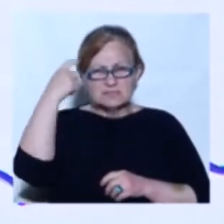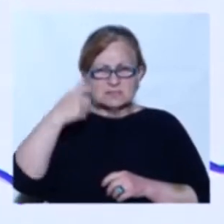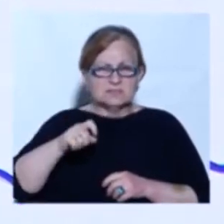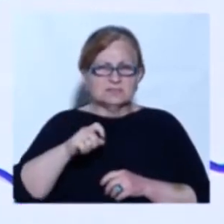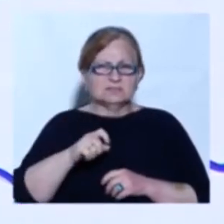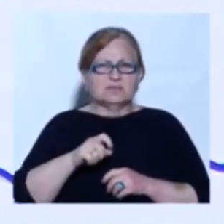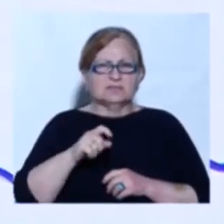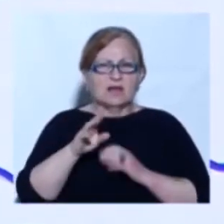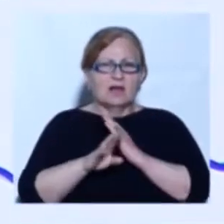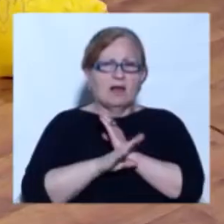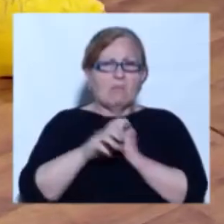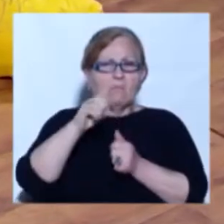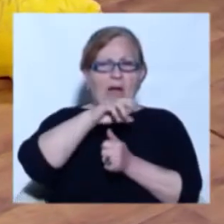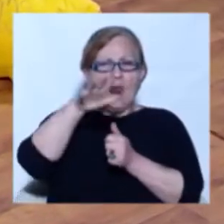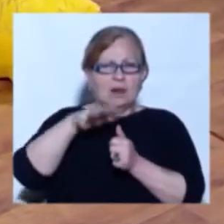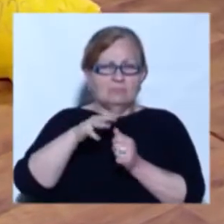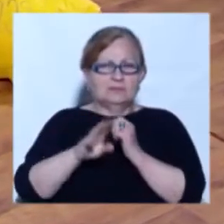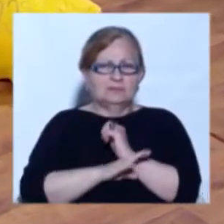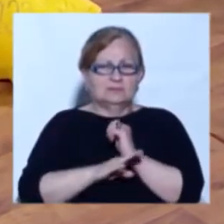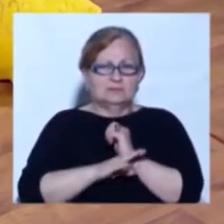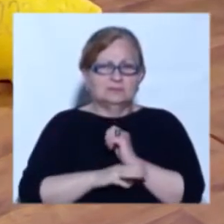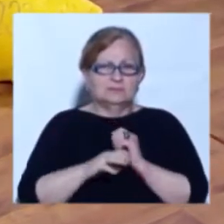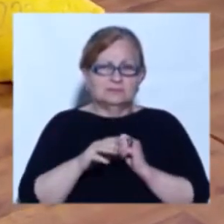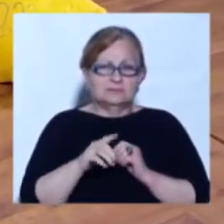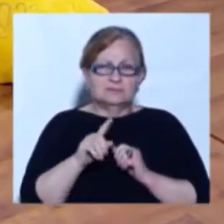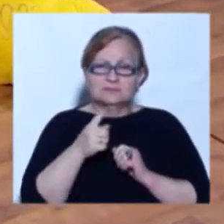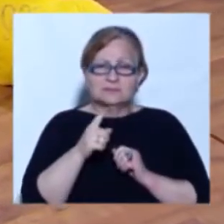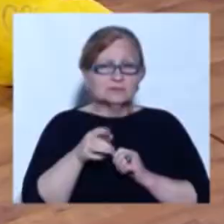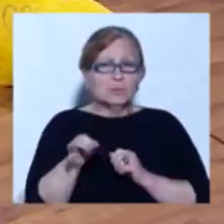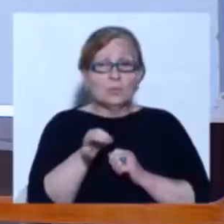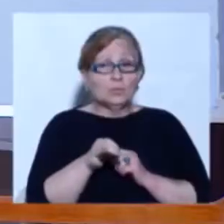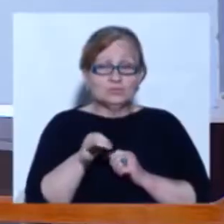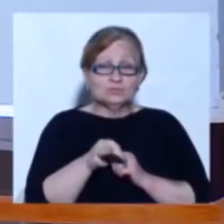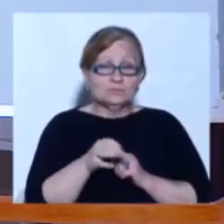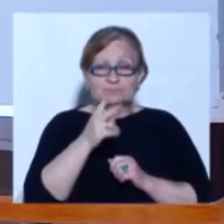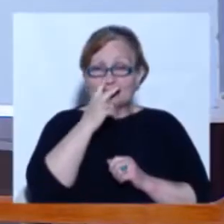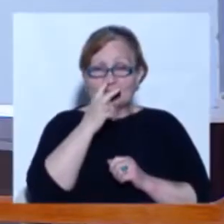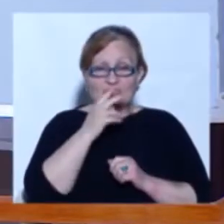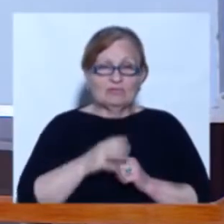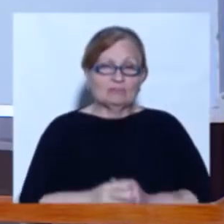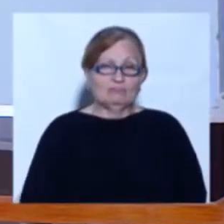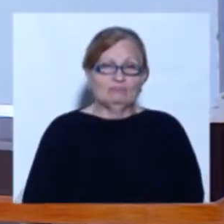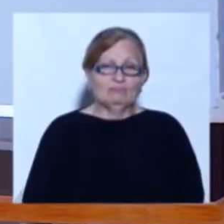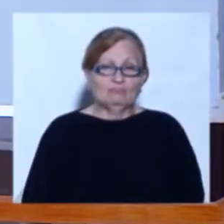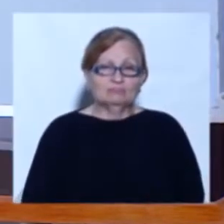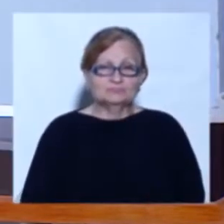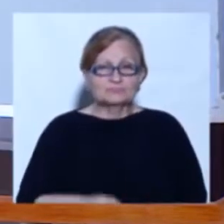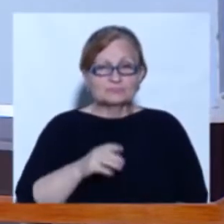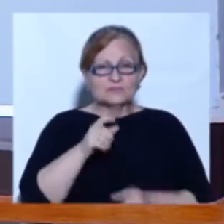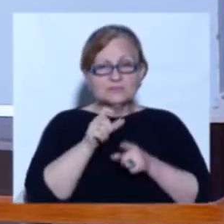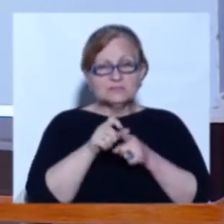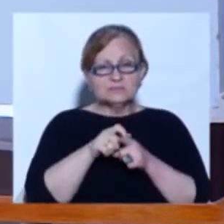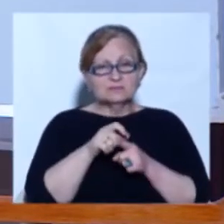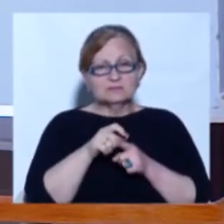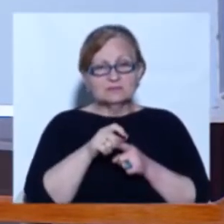და პალმები და კუნძული არის გამოსახული. ნეტავ რატომ? ნახოთ აბა. შემდეგი სიტყვა